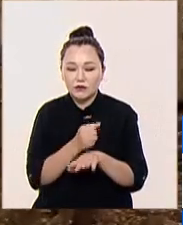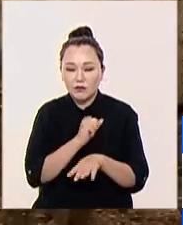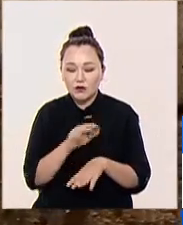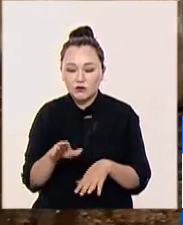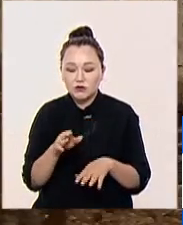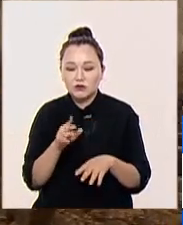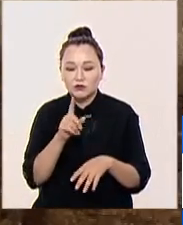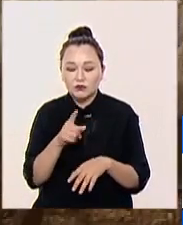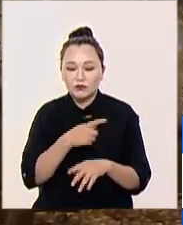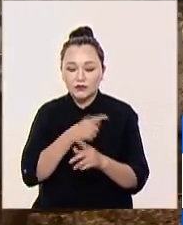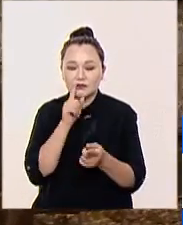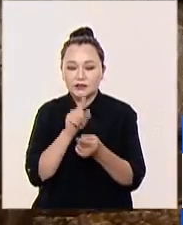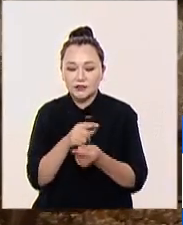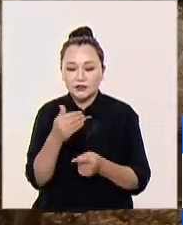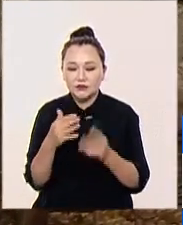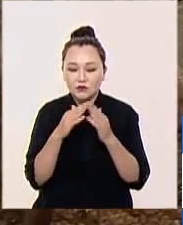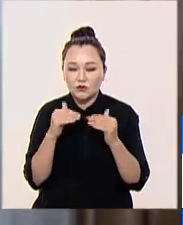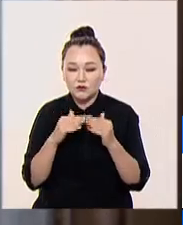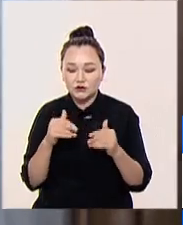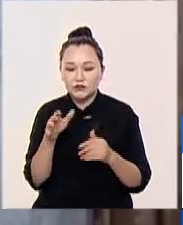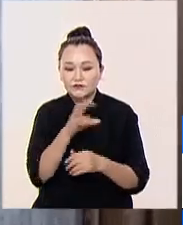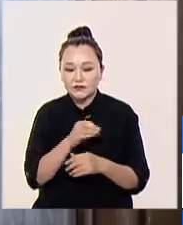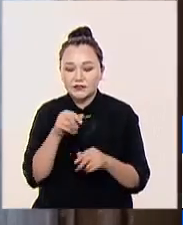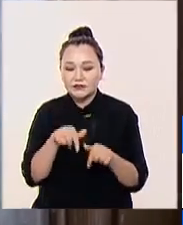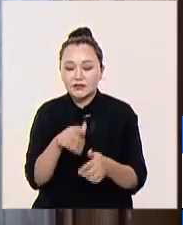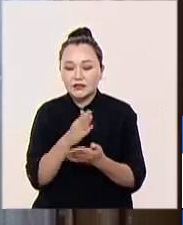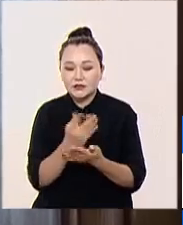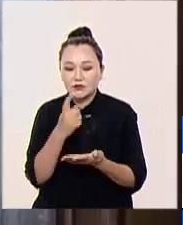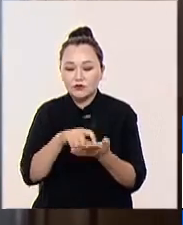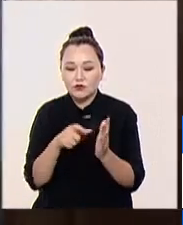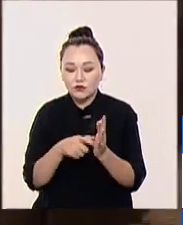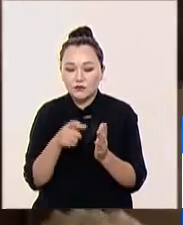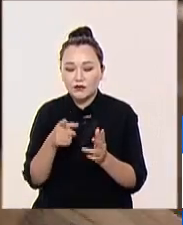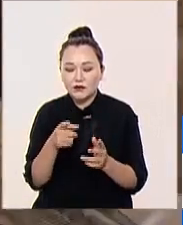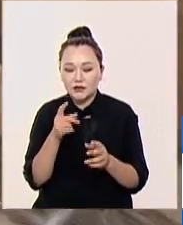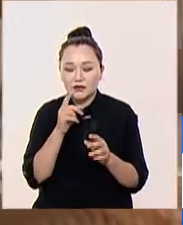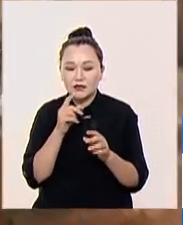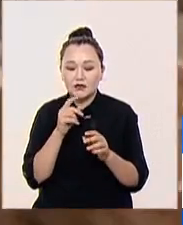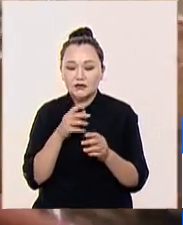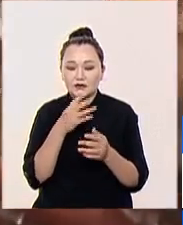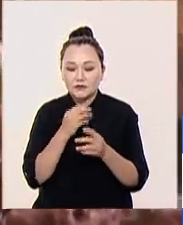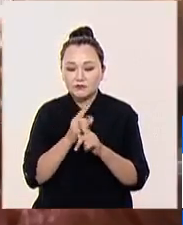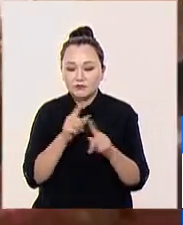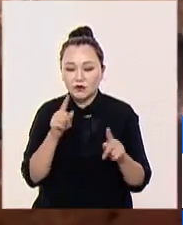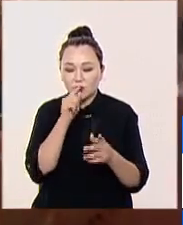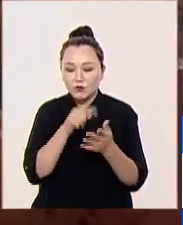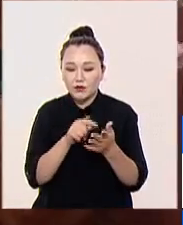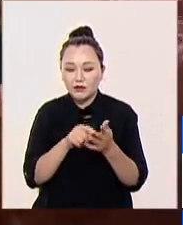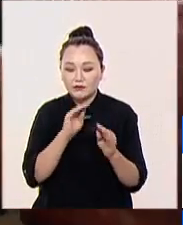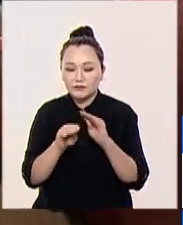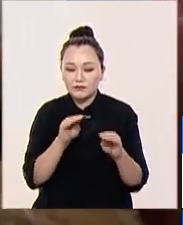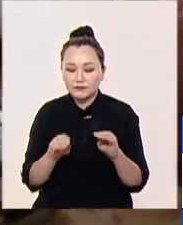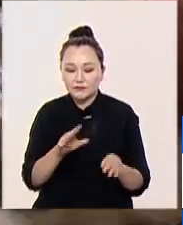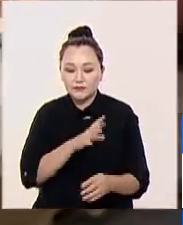но зато нас встретили ее домашние питомцы. Здесь, в одной из комнат, она соорудила своеобразный курятник.